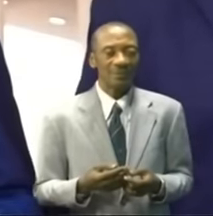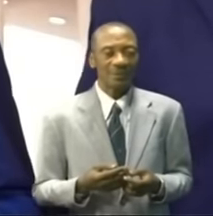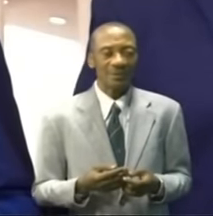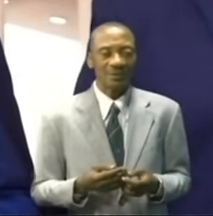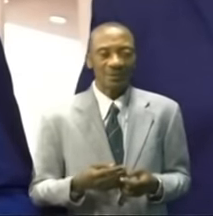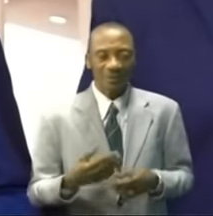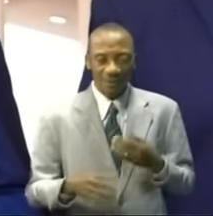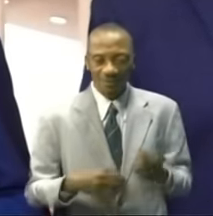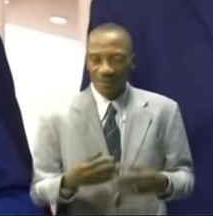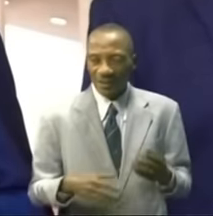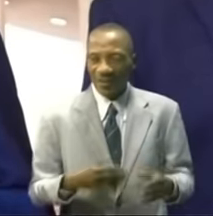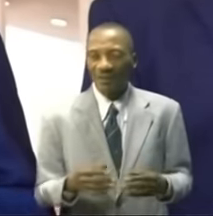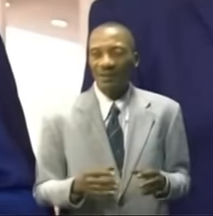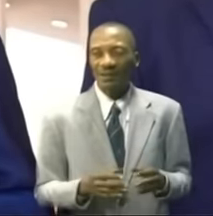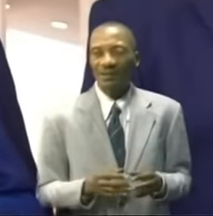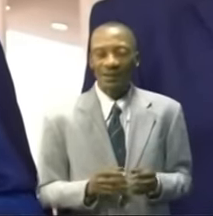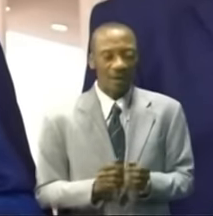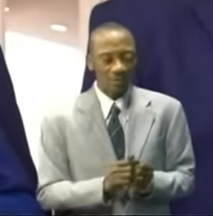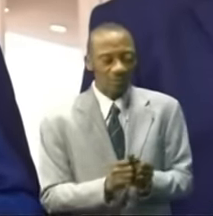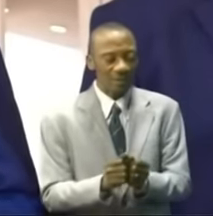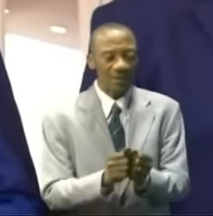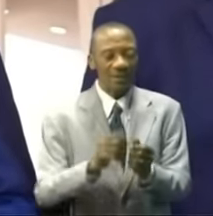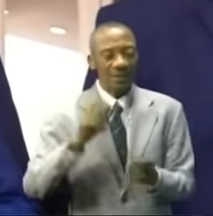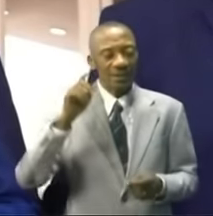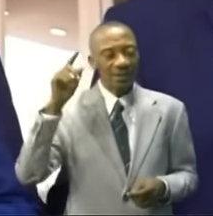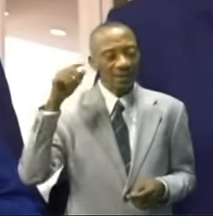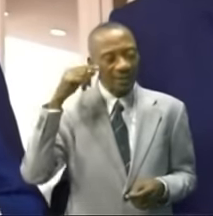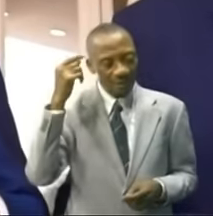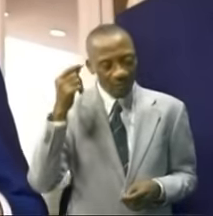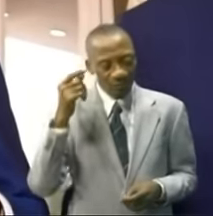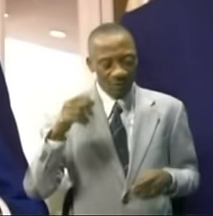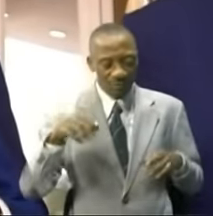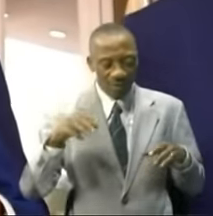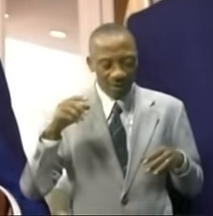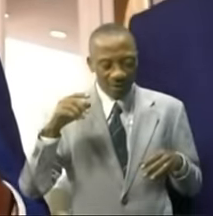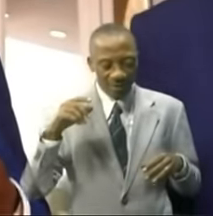que quand vous avez une immunité qui pose problème,